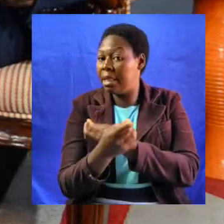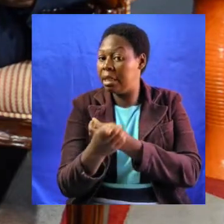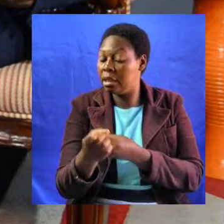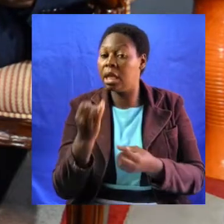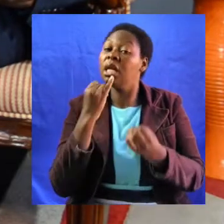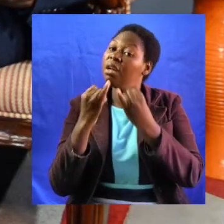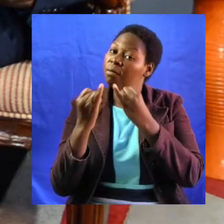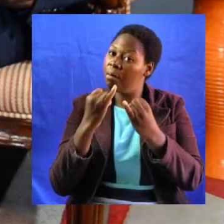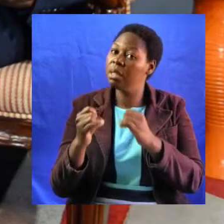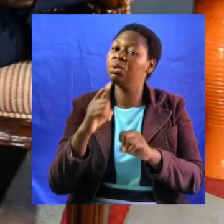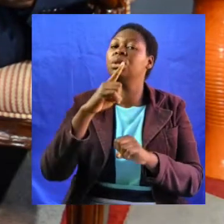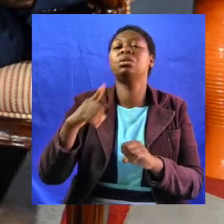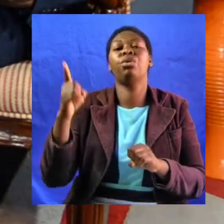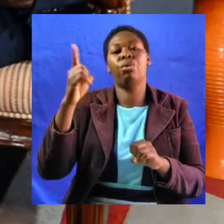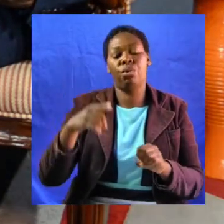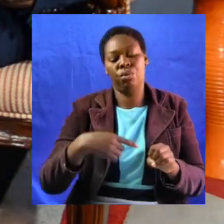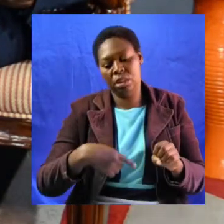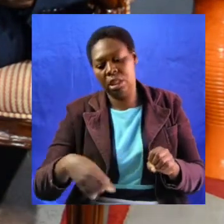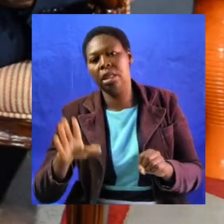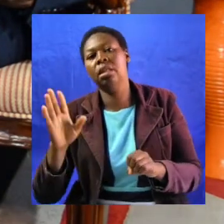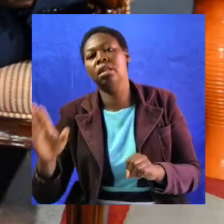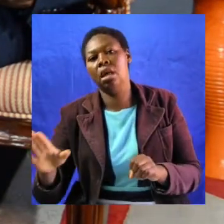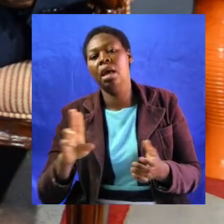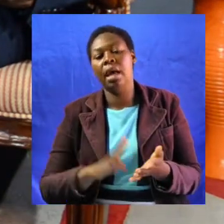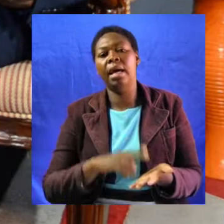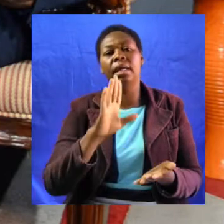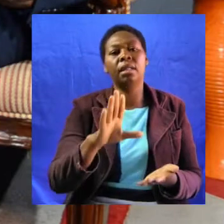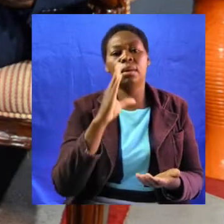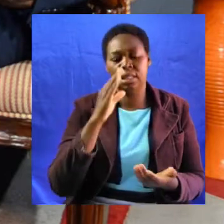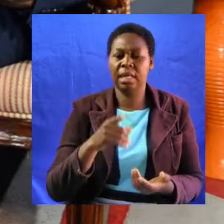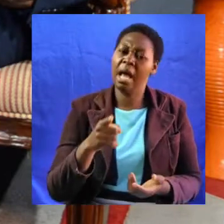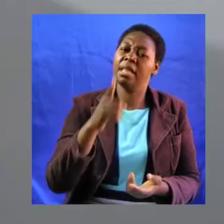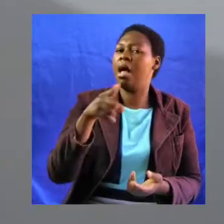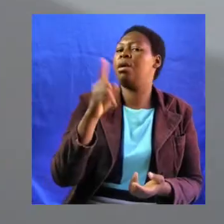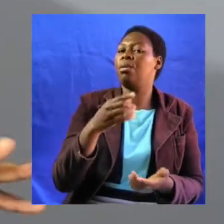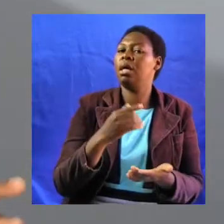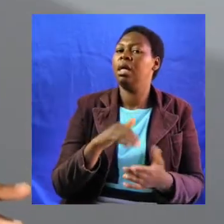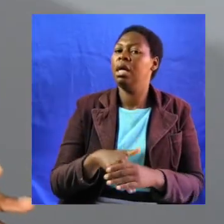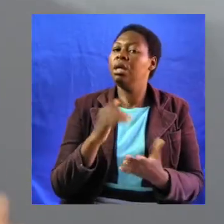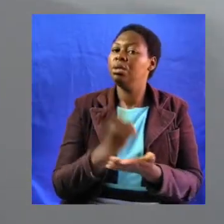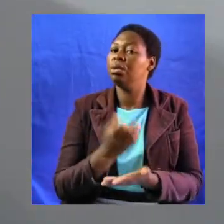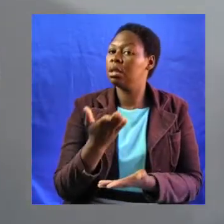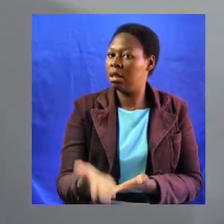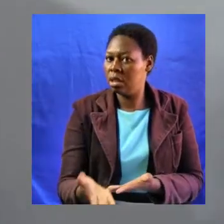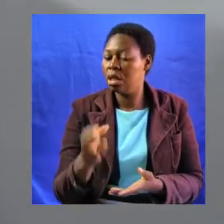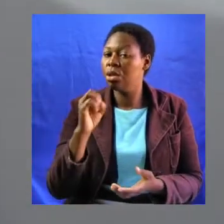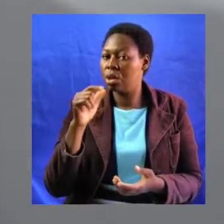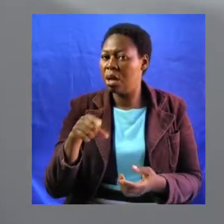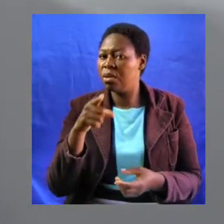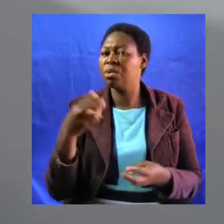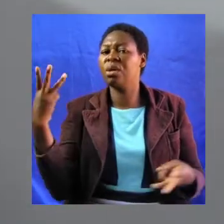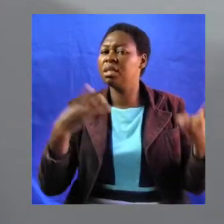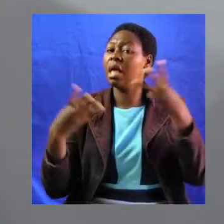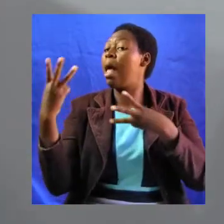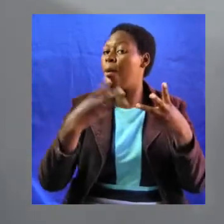Koreshi. Inoenda ichinzi vamisei, tiri kuona zvakati zvavari kutadza. Saka yange atoo hondo chaiyo. Kusikira Bhaibheri